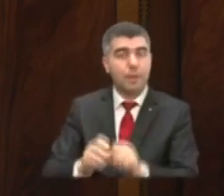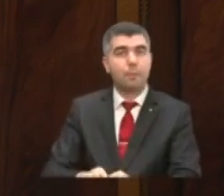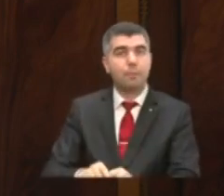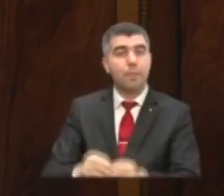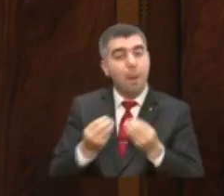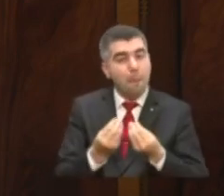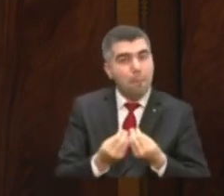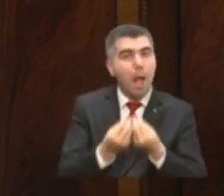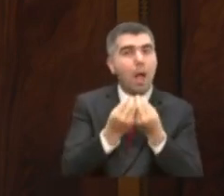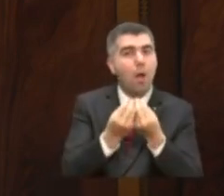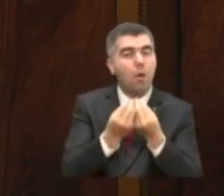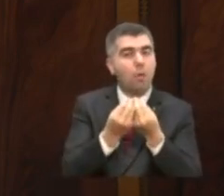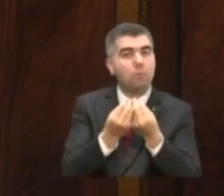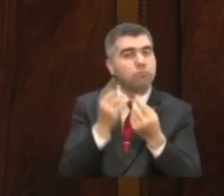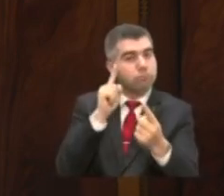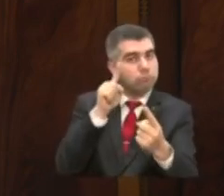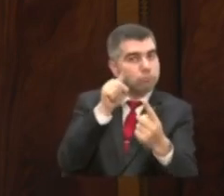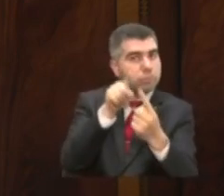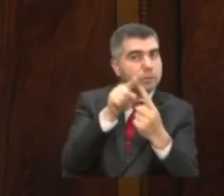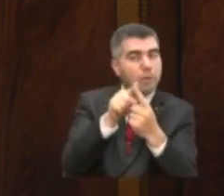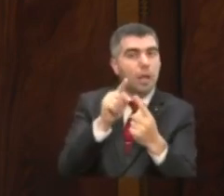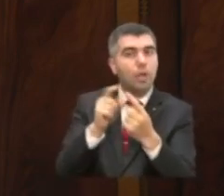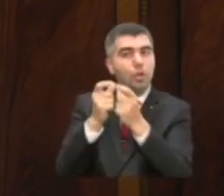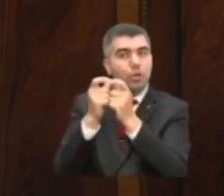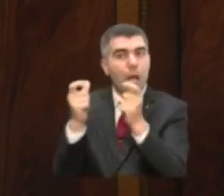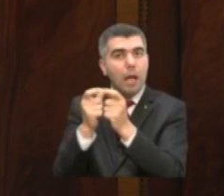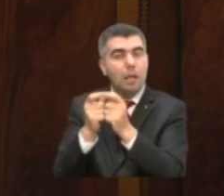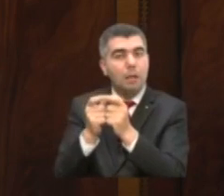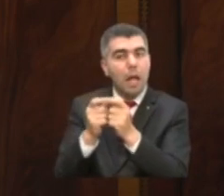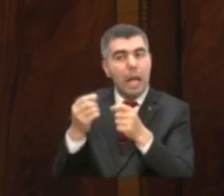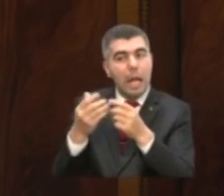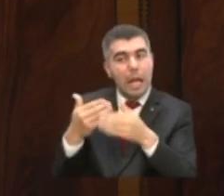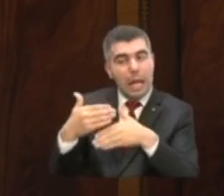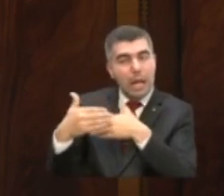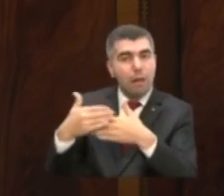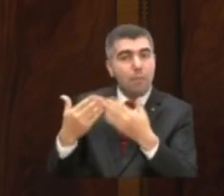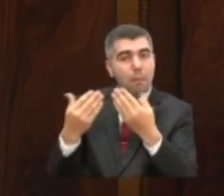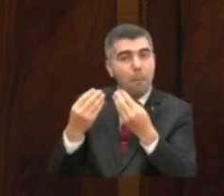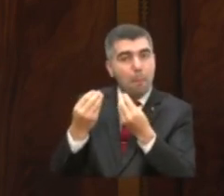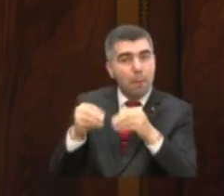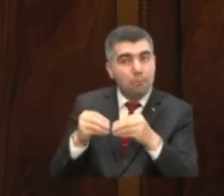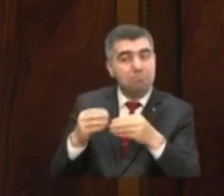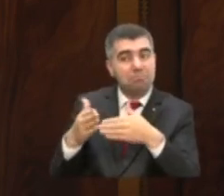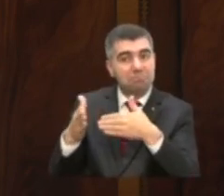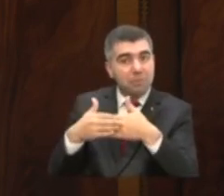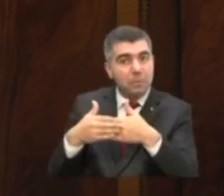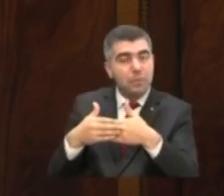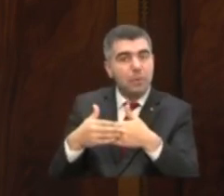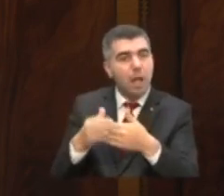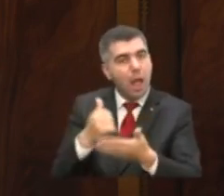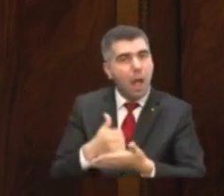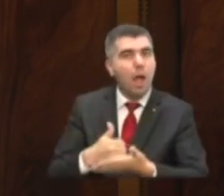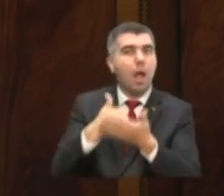مواكبة المقاولة المشرفة على الإفلاس، تأهيل مسطرة الوقاية الخارجية للمقاولة وللرفع